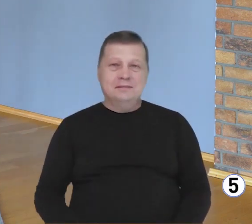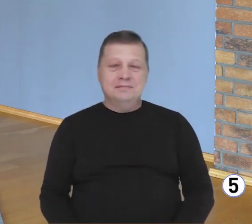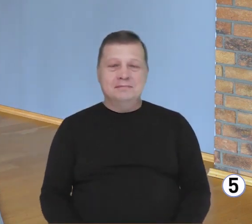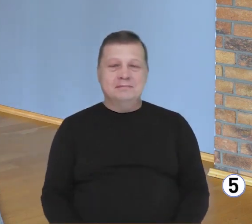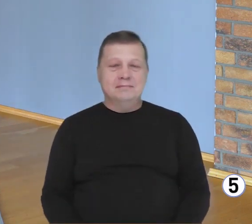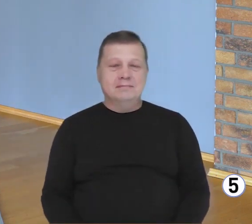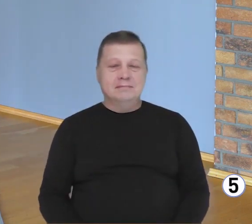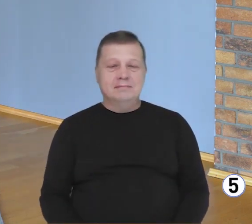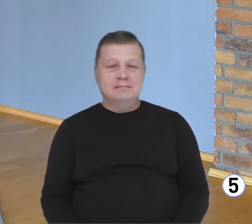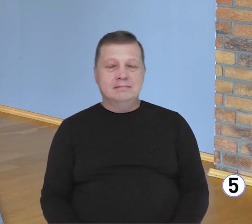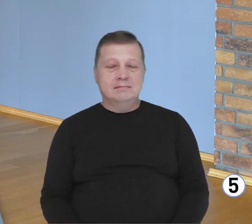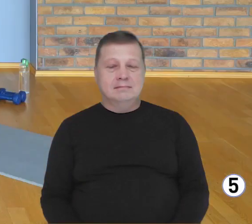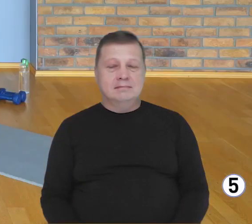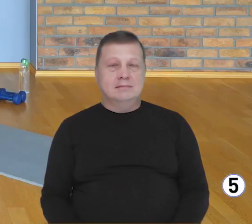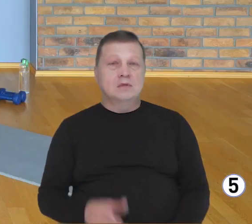Okej.